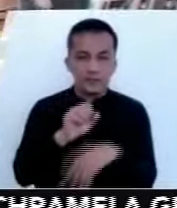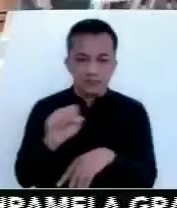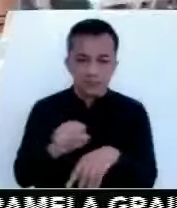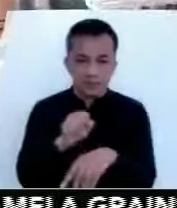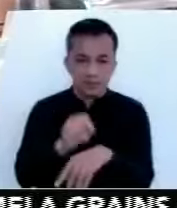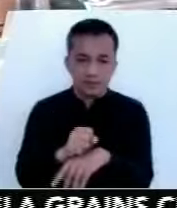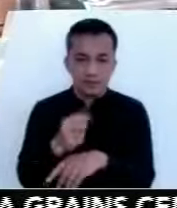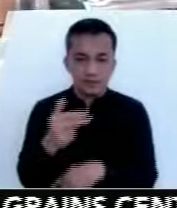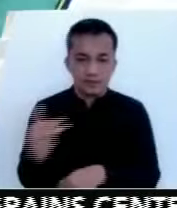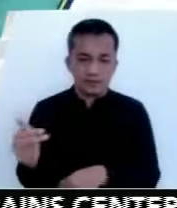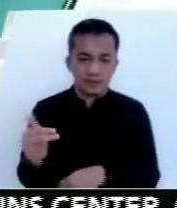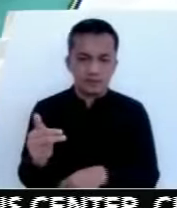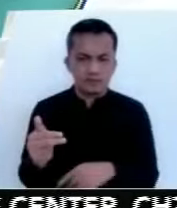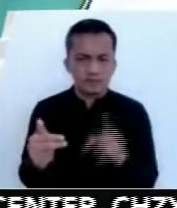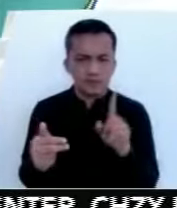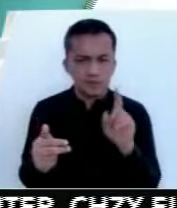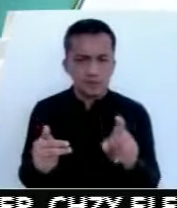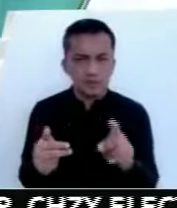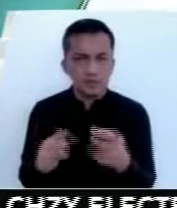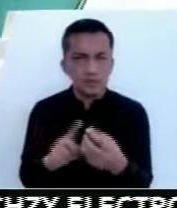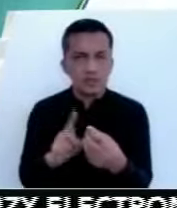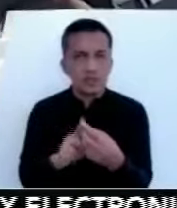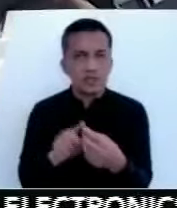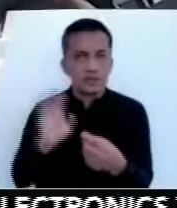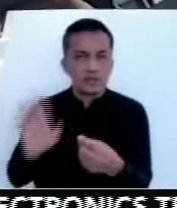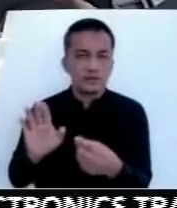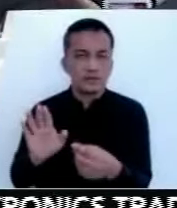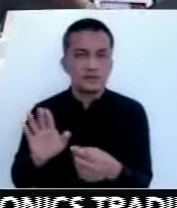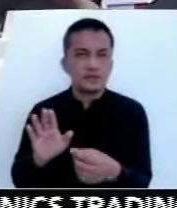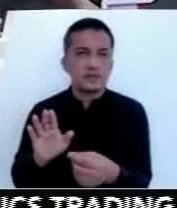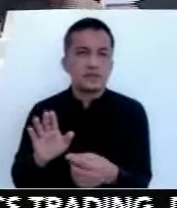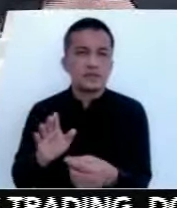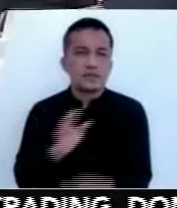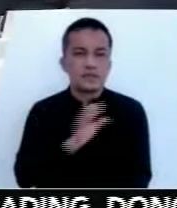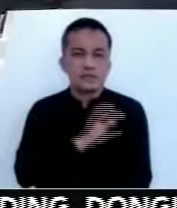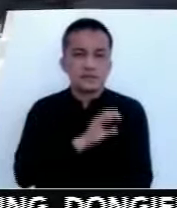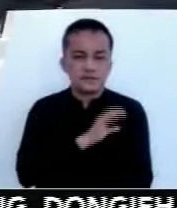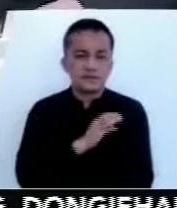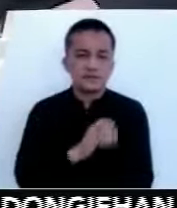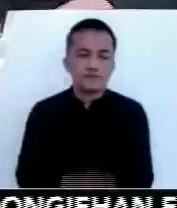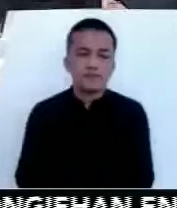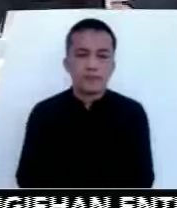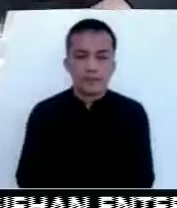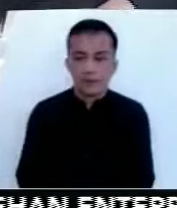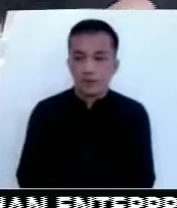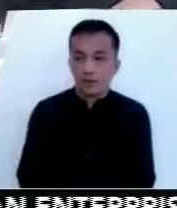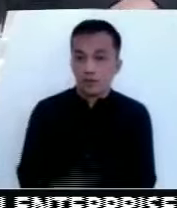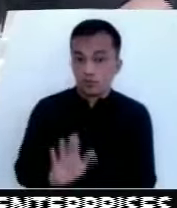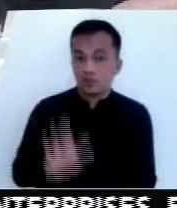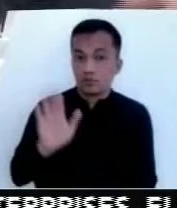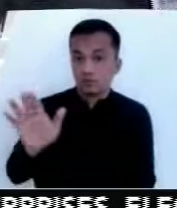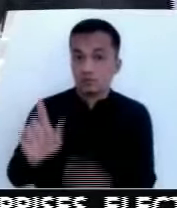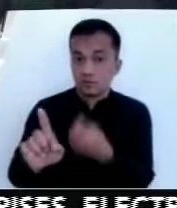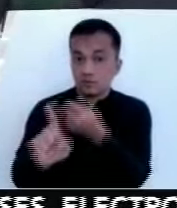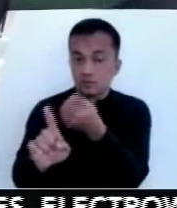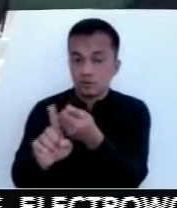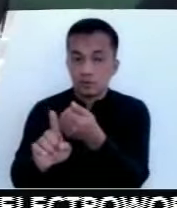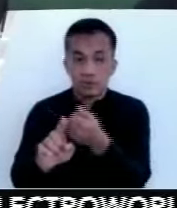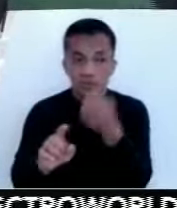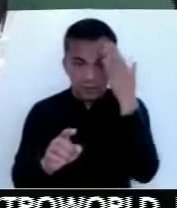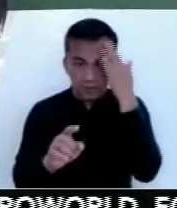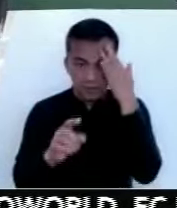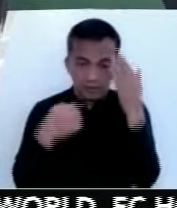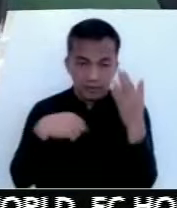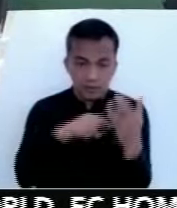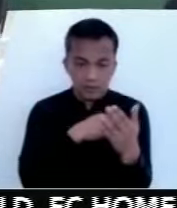unang tanong tungkol sa kanyang pagkata for your own sake at para sa kabatiran ng aming komite just